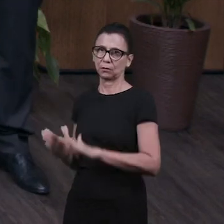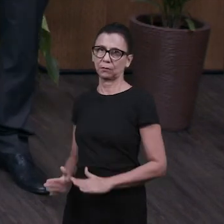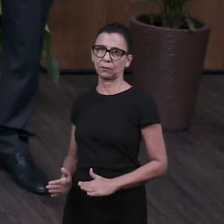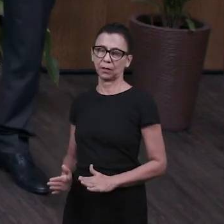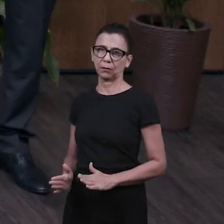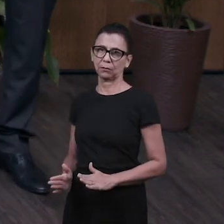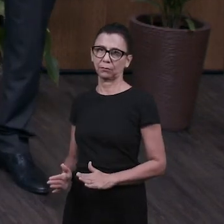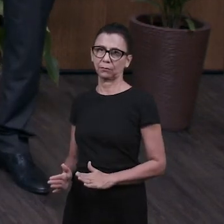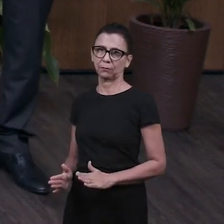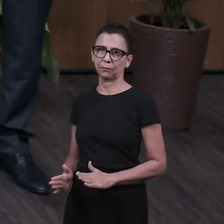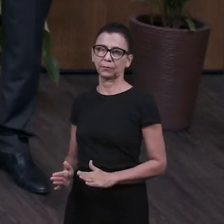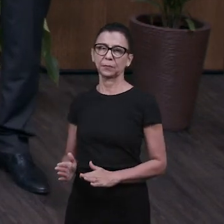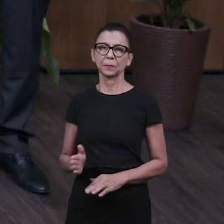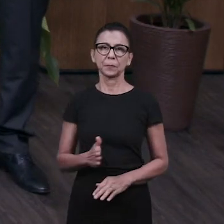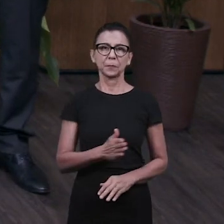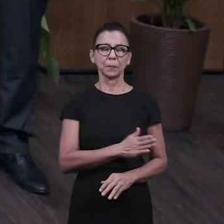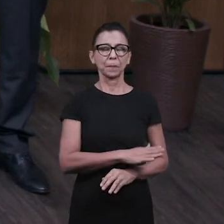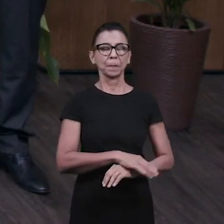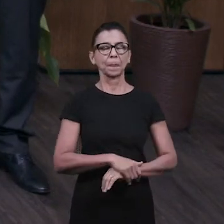Toutes les 10 vierges